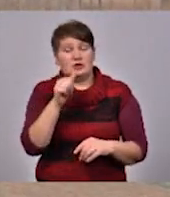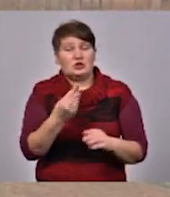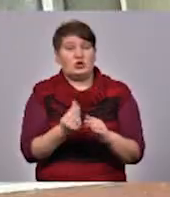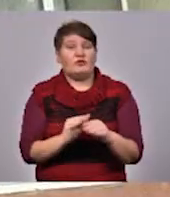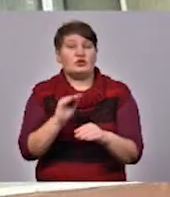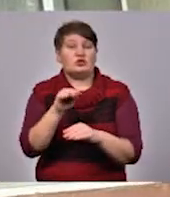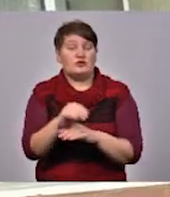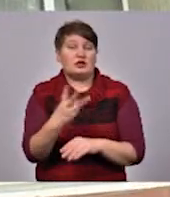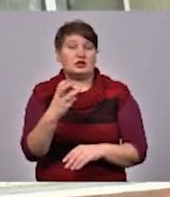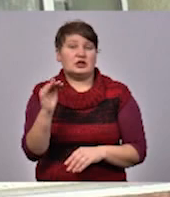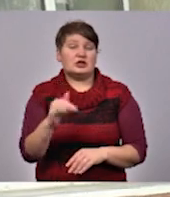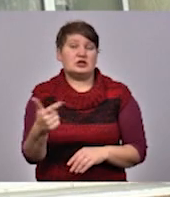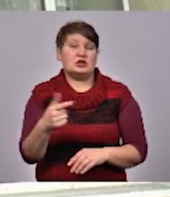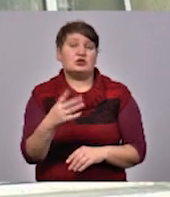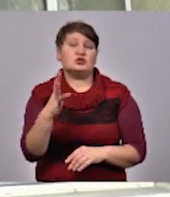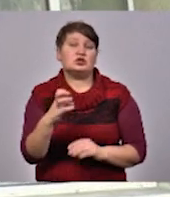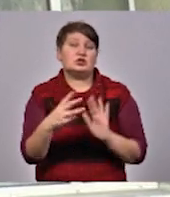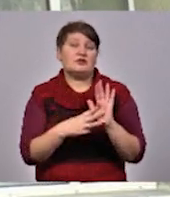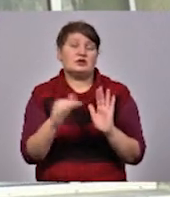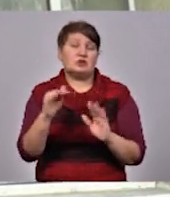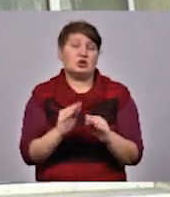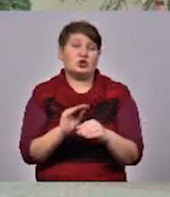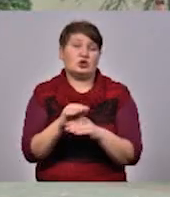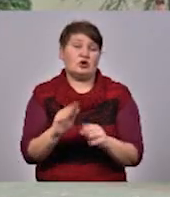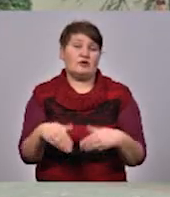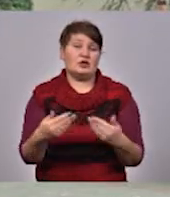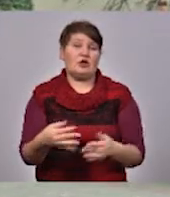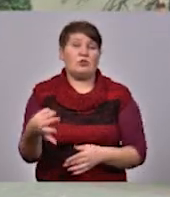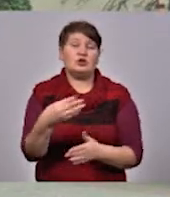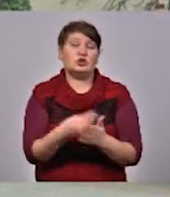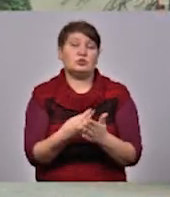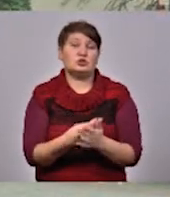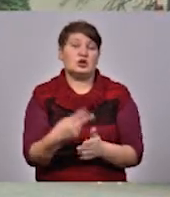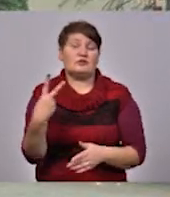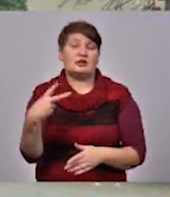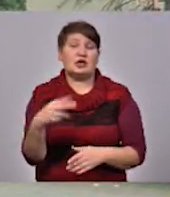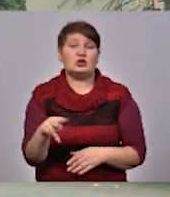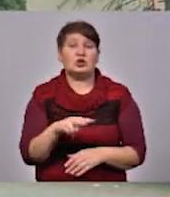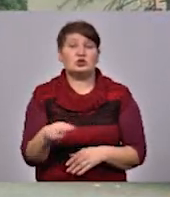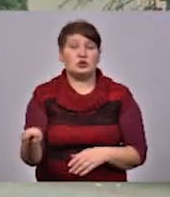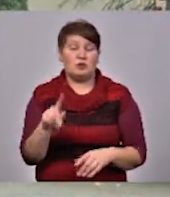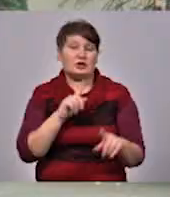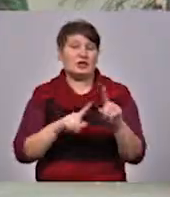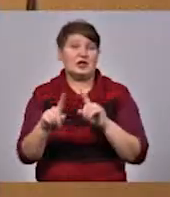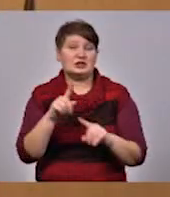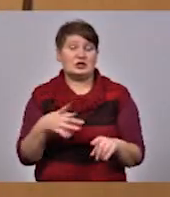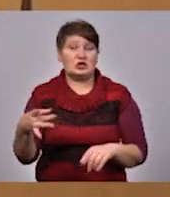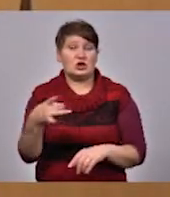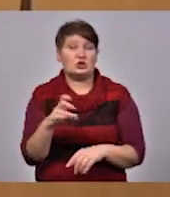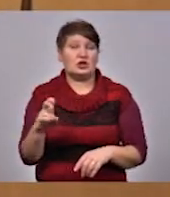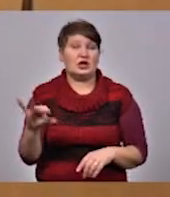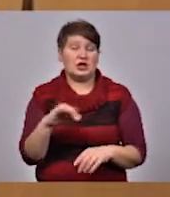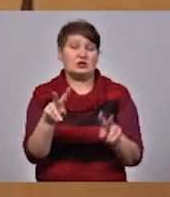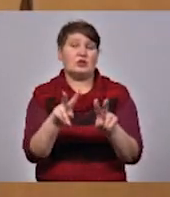тисяч гривень. Ще 408 тисяч додатково надав обласний бюджет. 20 листопада на черговій сесії районної ради розглянуть